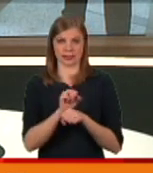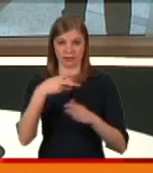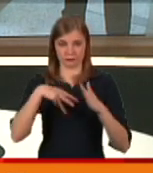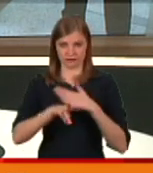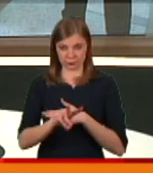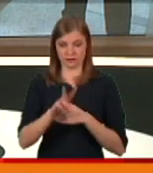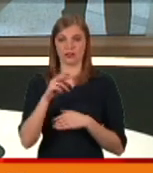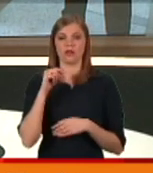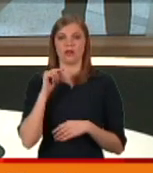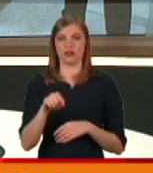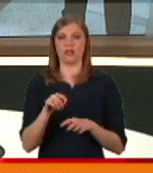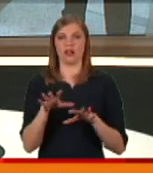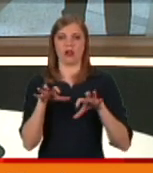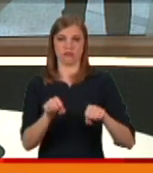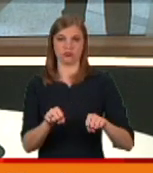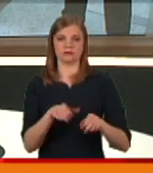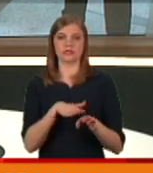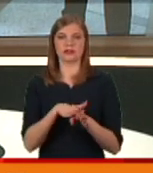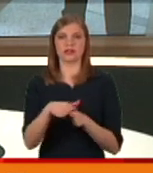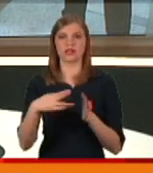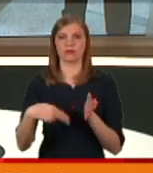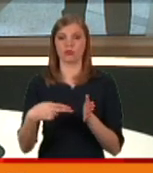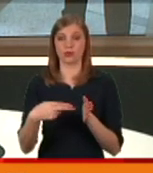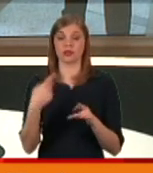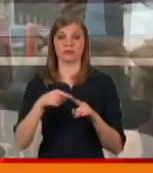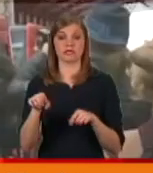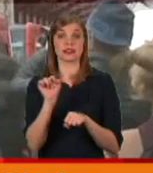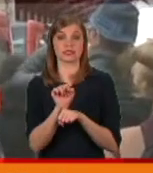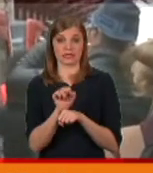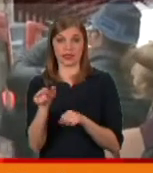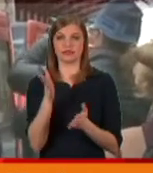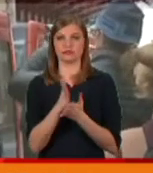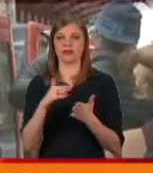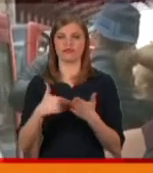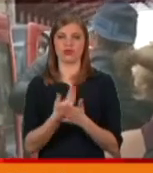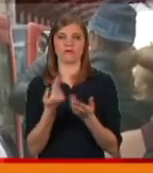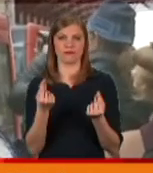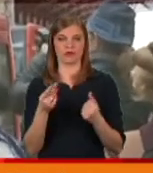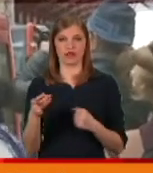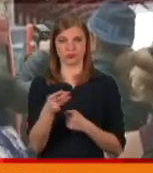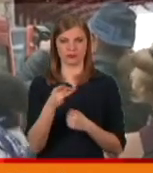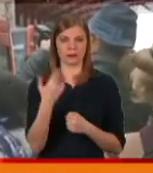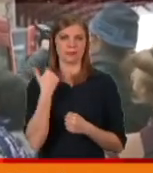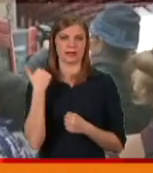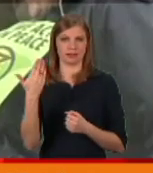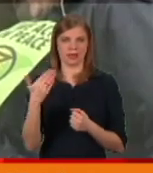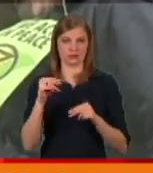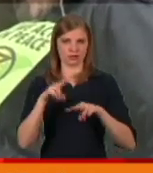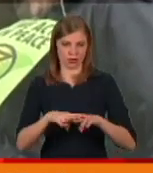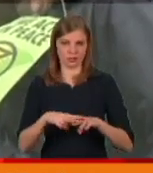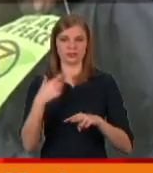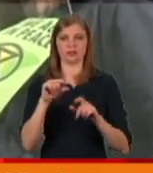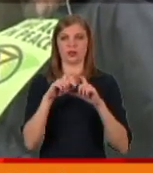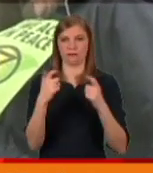підземки Кеннері-Волф осідлали цілий потяг. Ця станція розташована в новому фінансовому районі британської столиці, де